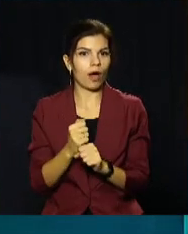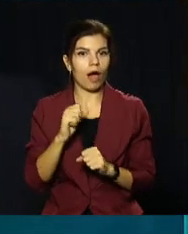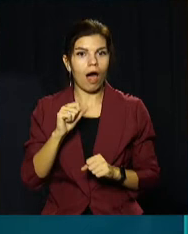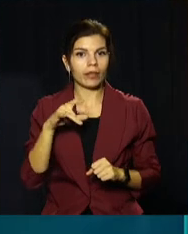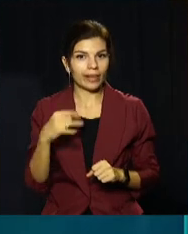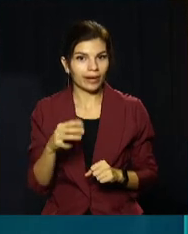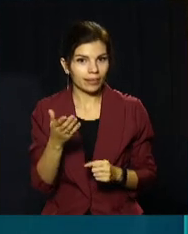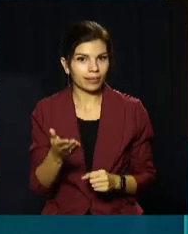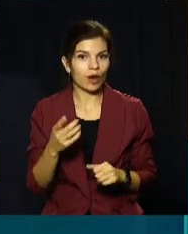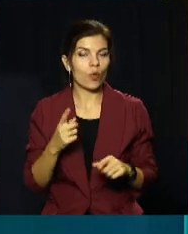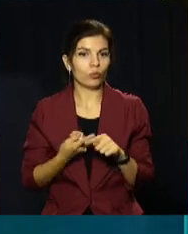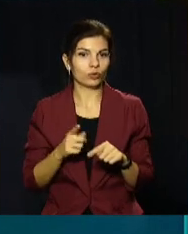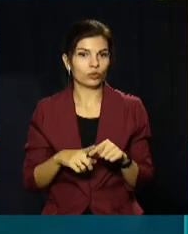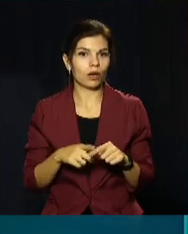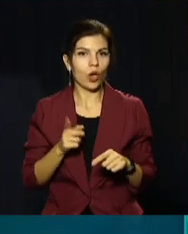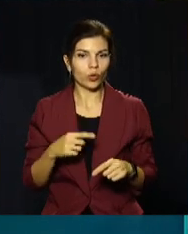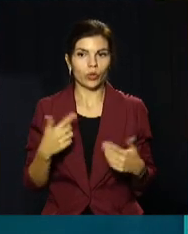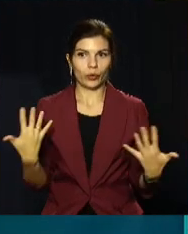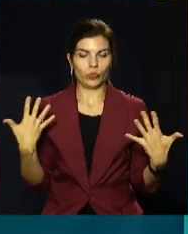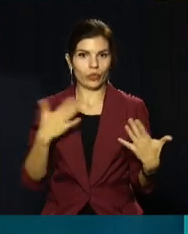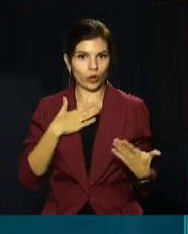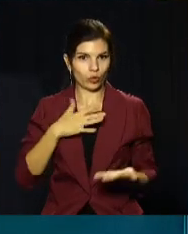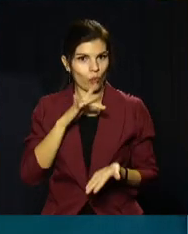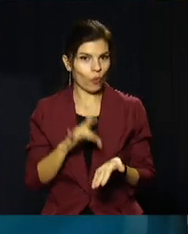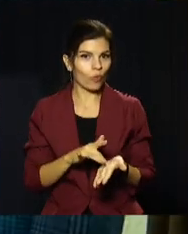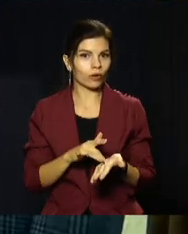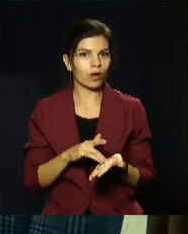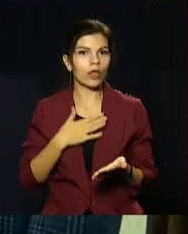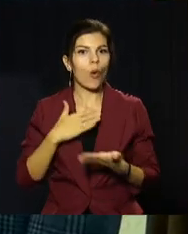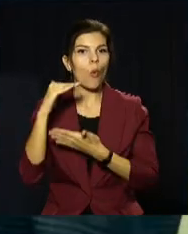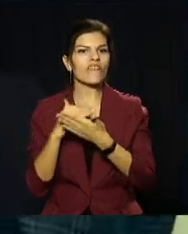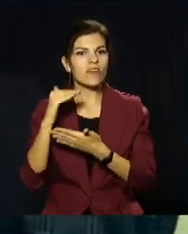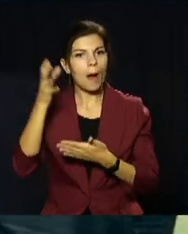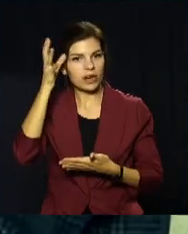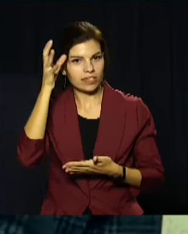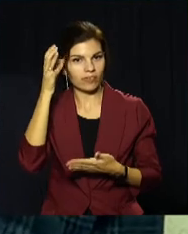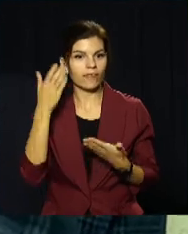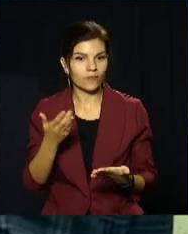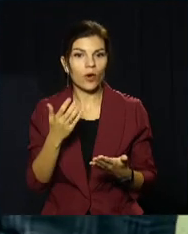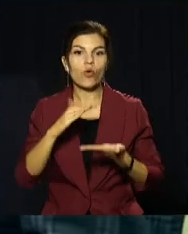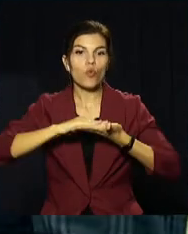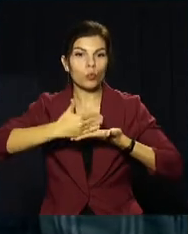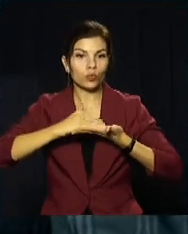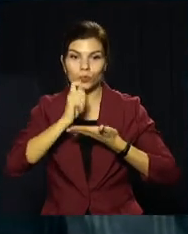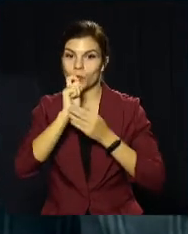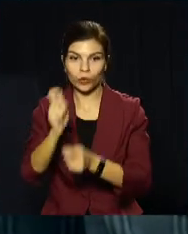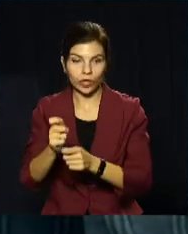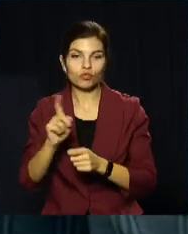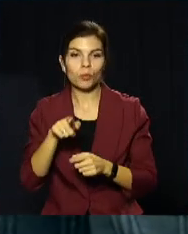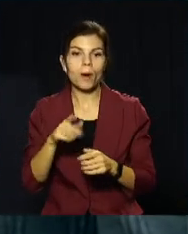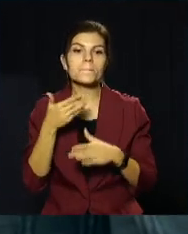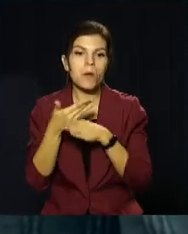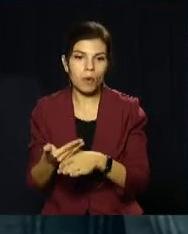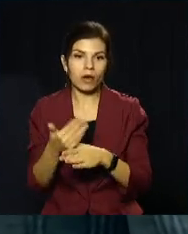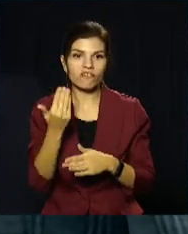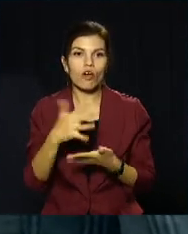Андрій Вікторович, тому що це також і престиж нашому місту, і нашому рівню образування. Ноутбук для того, щоб ви також це допомагало